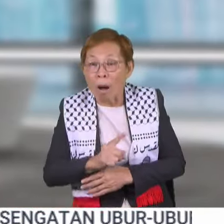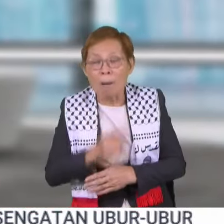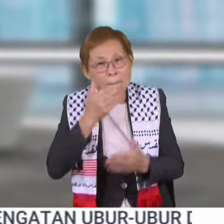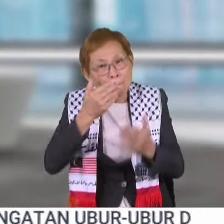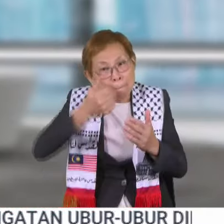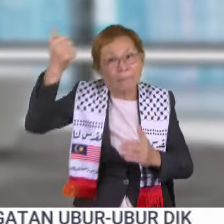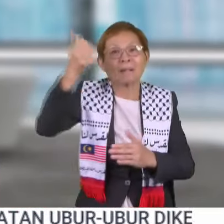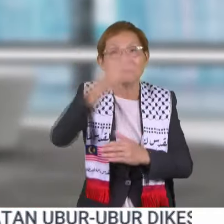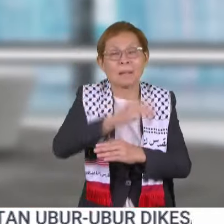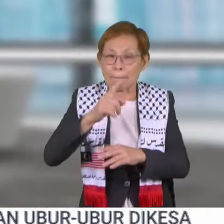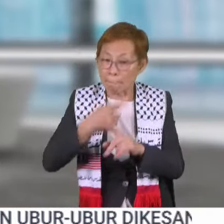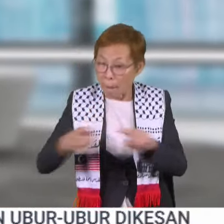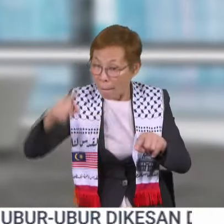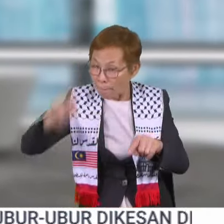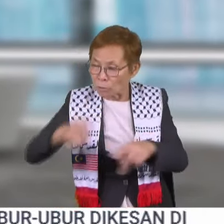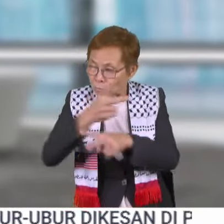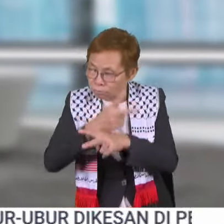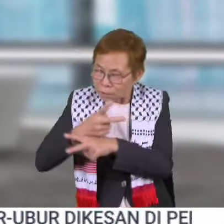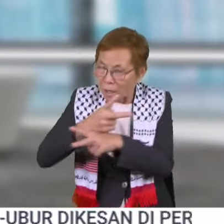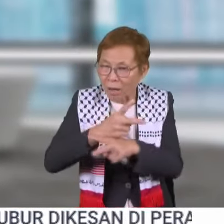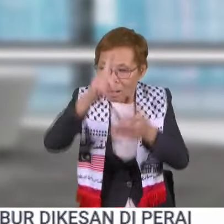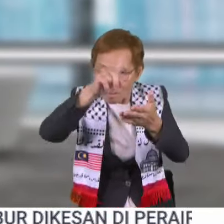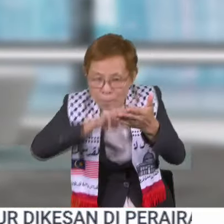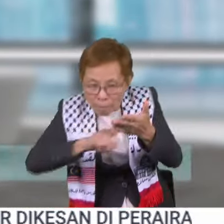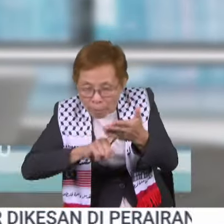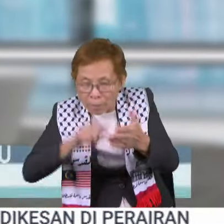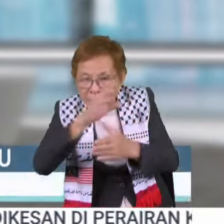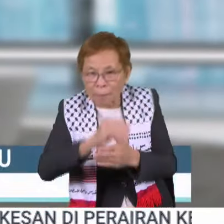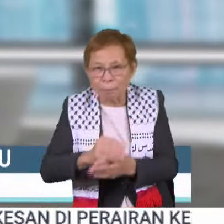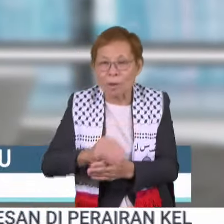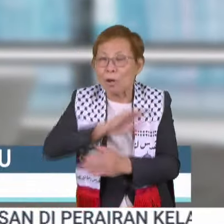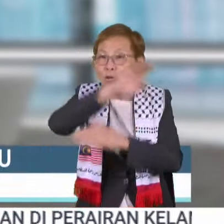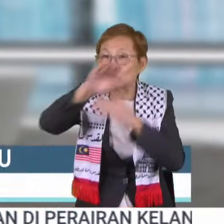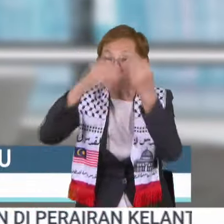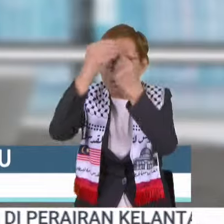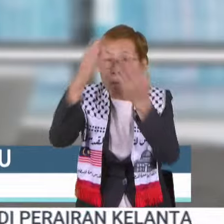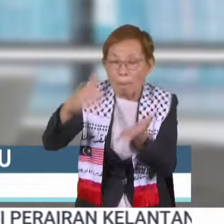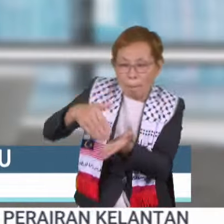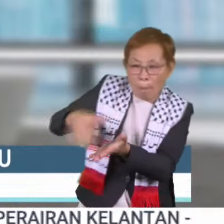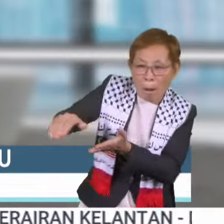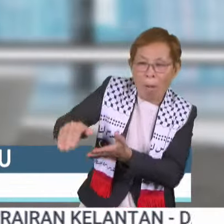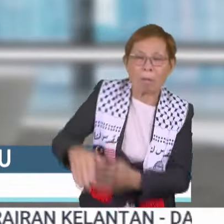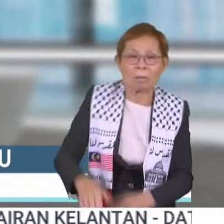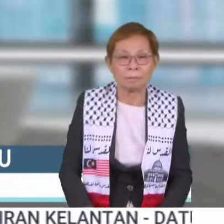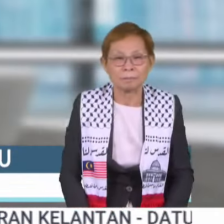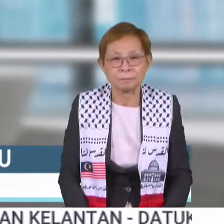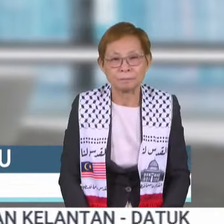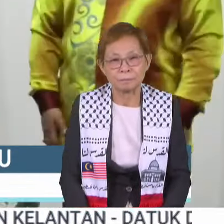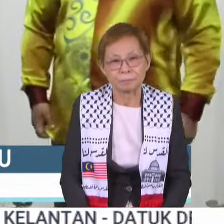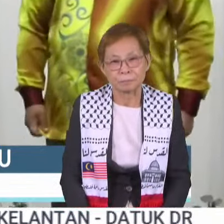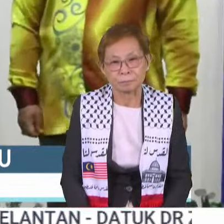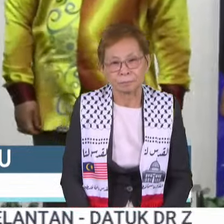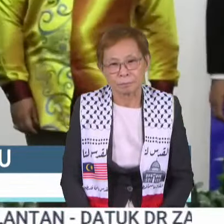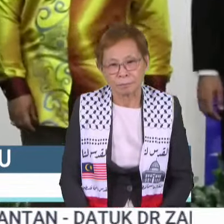namun perlu berhati-hati dalam meneliti serta menapis setiap maklumat yang diterima